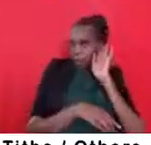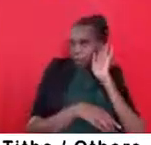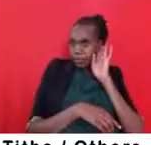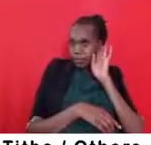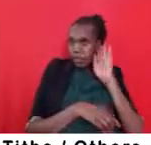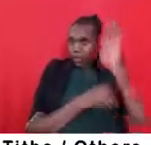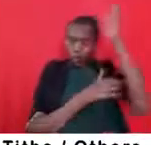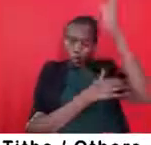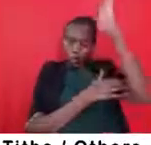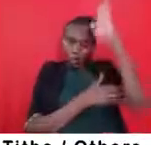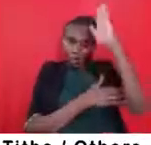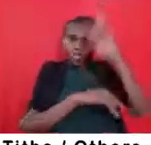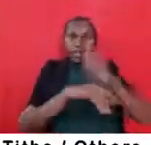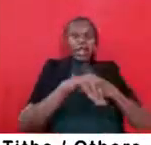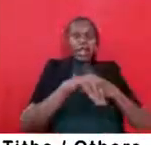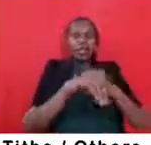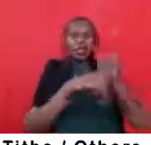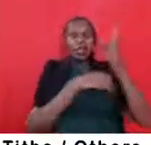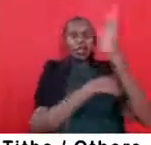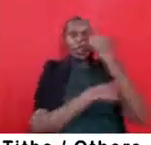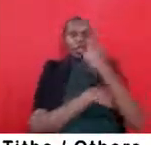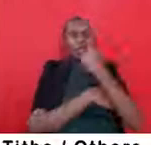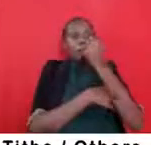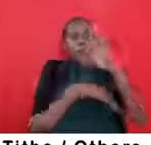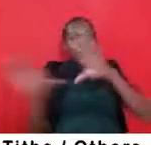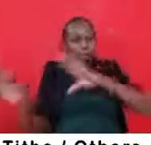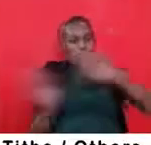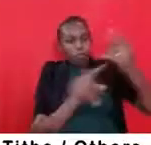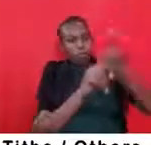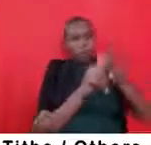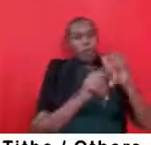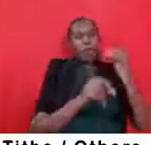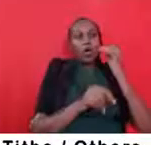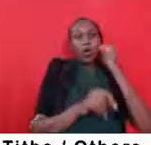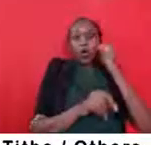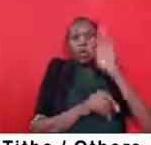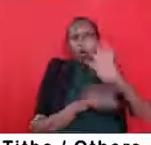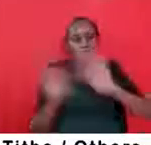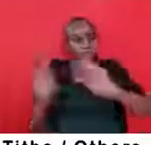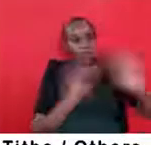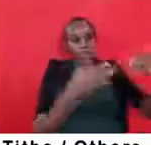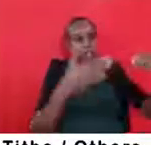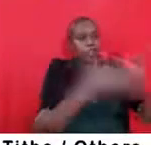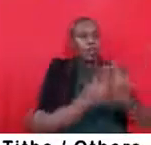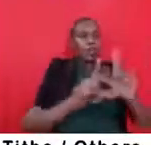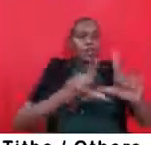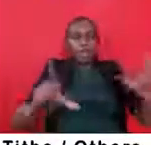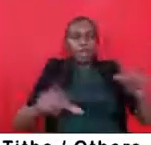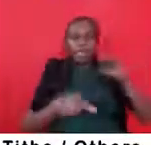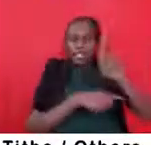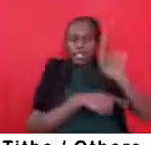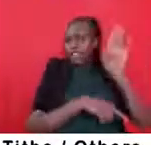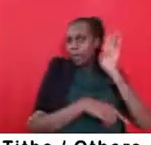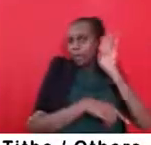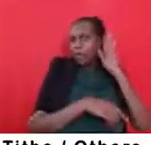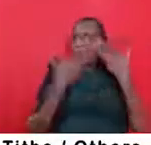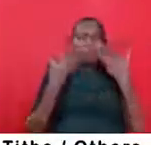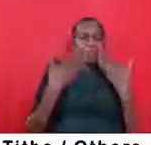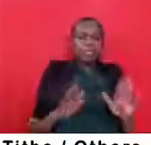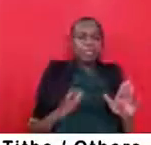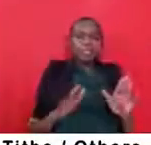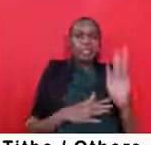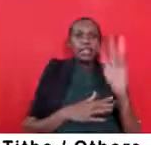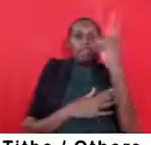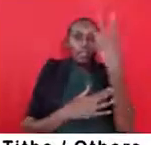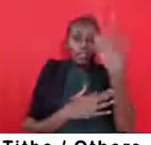Alitii Mungu alipomwambia, toka hapa kwenu nenda pahali ambapo nitakuonesha. Alimtii Mungu. Jambo